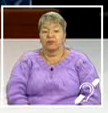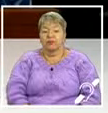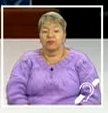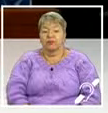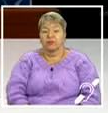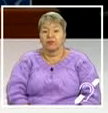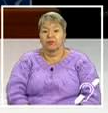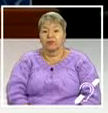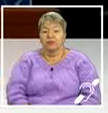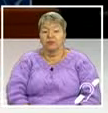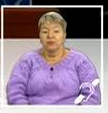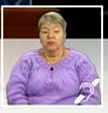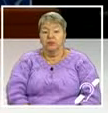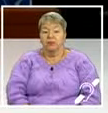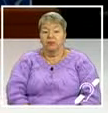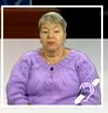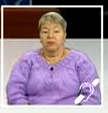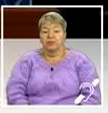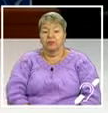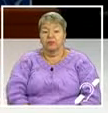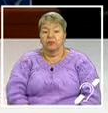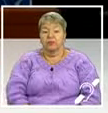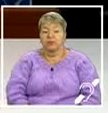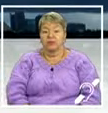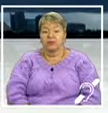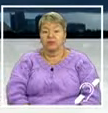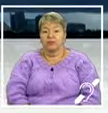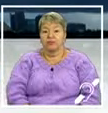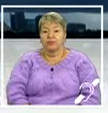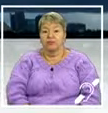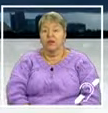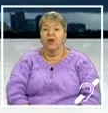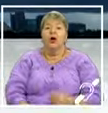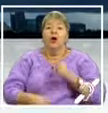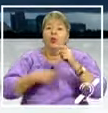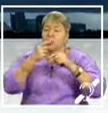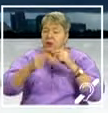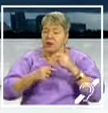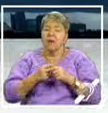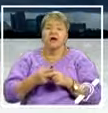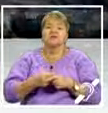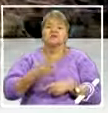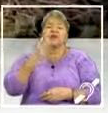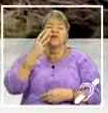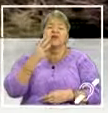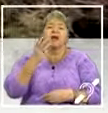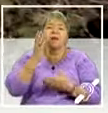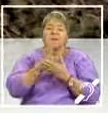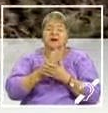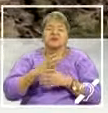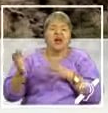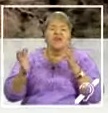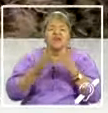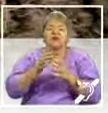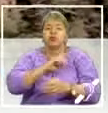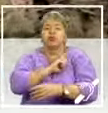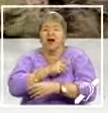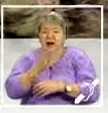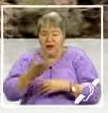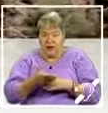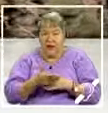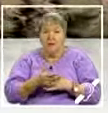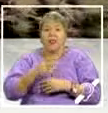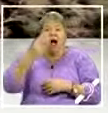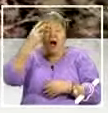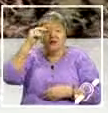particular into the early hours of Tuesday morning. Vor fi numai puțin de 3 episoade de furtună extrem de violentă,